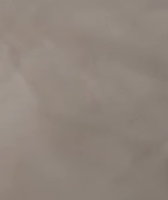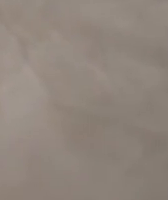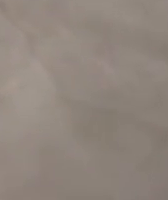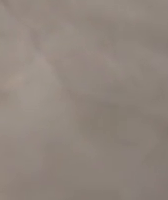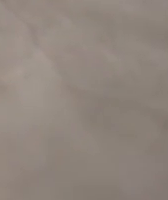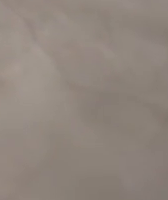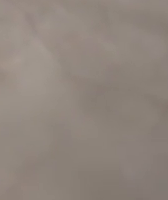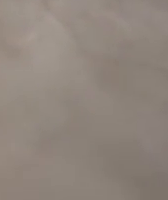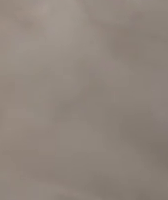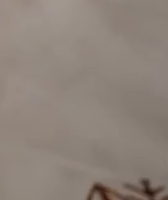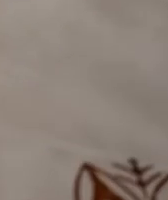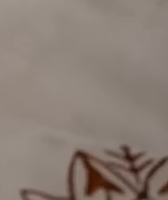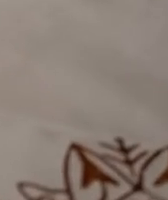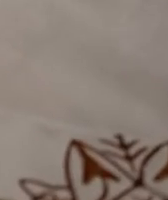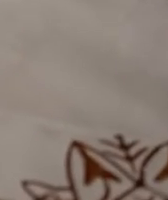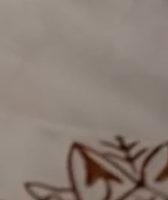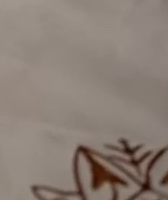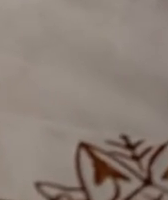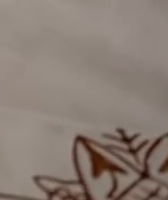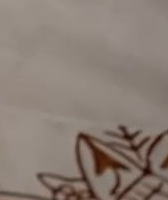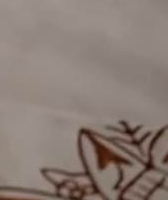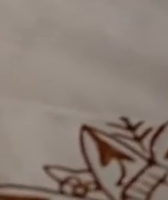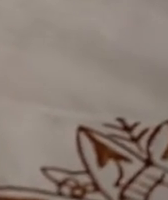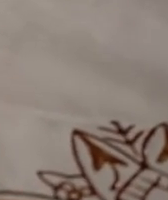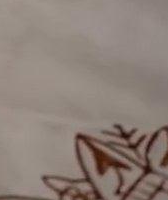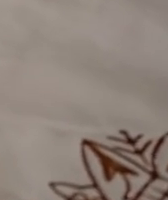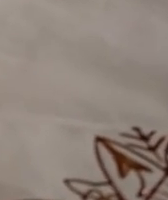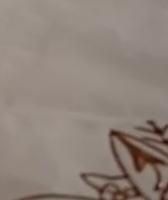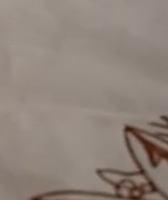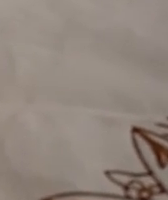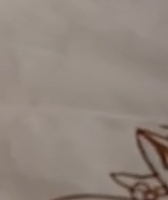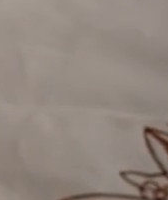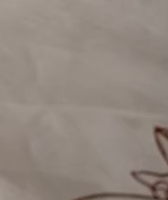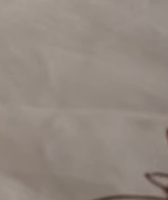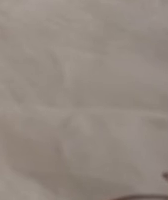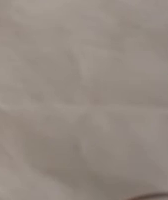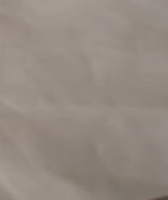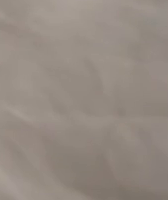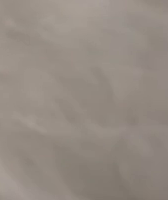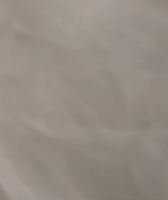Thank you.